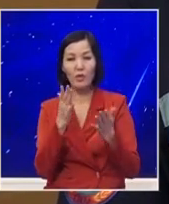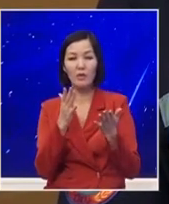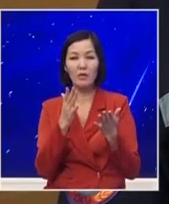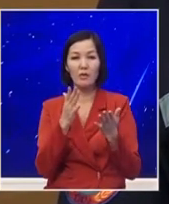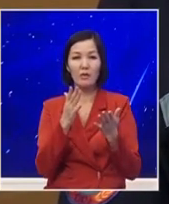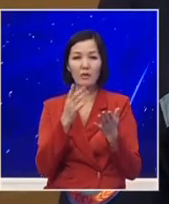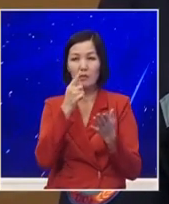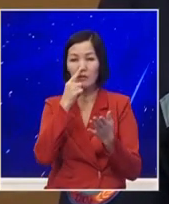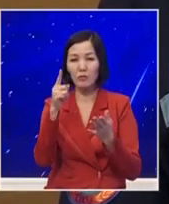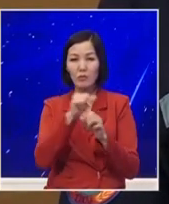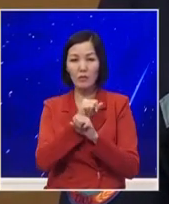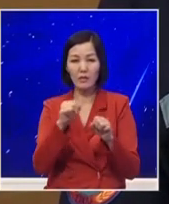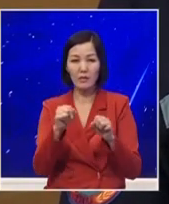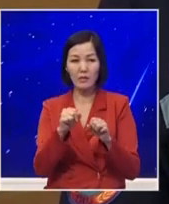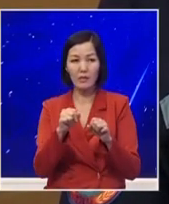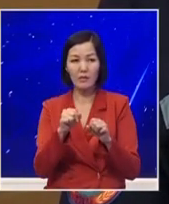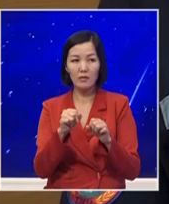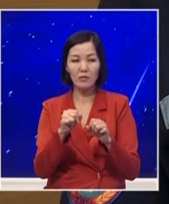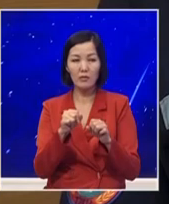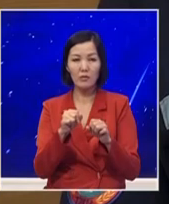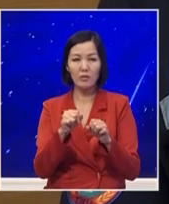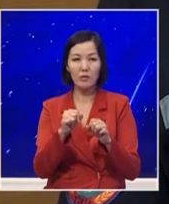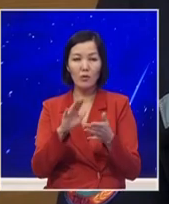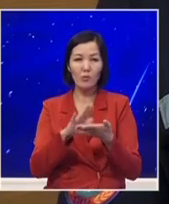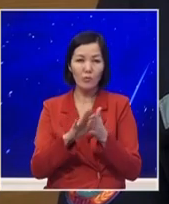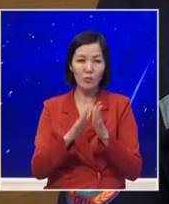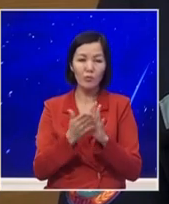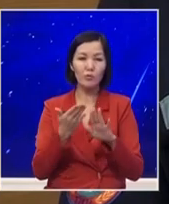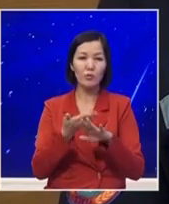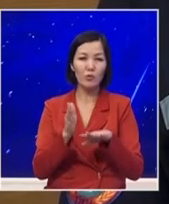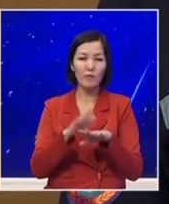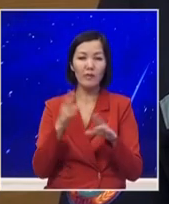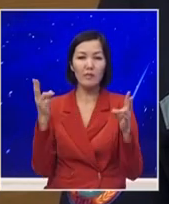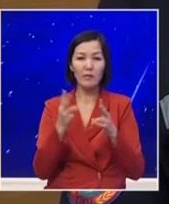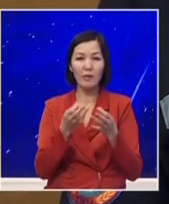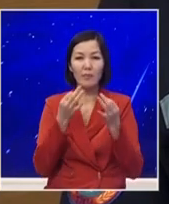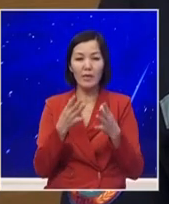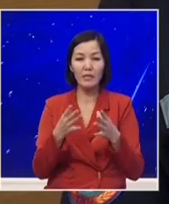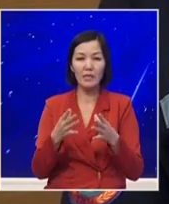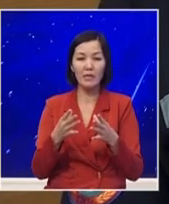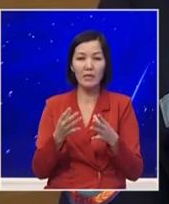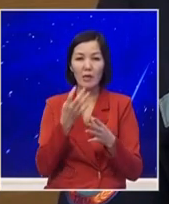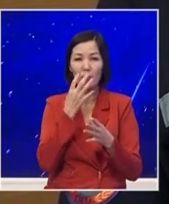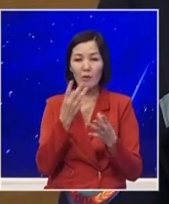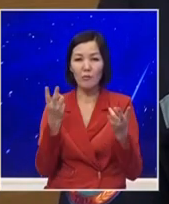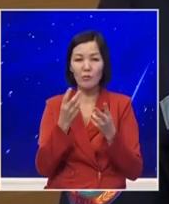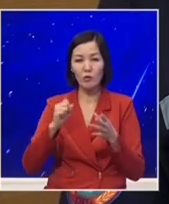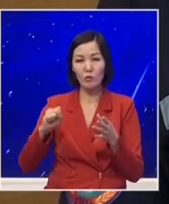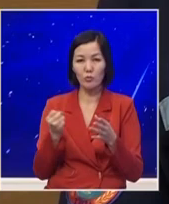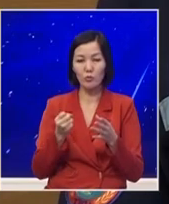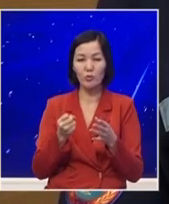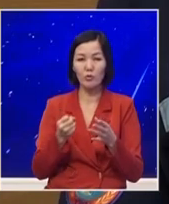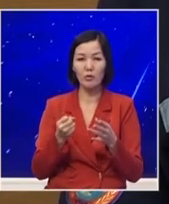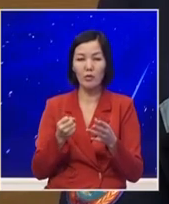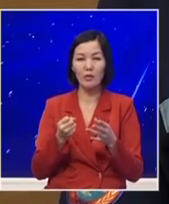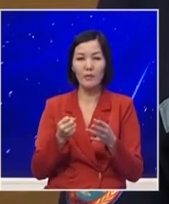и при выезде из населенного пункта в сложных метеорологических условиях необходимо иметь элементарные вещи, которые могут вам попасть в сложной ситуации